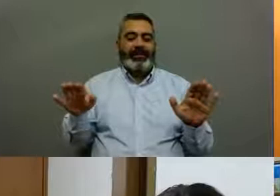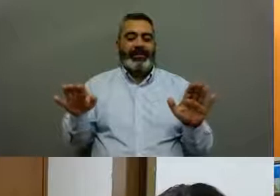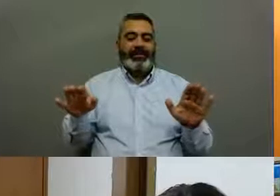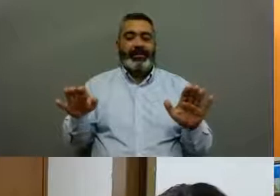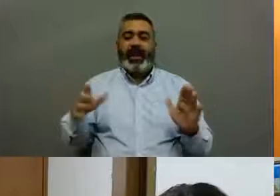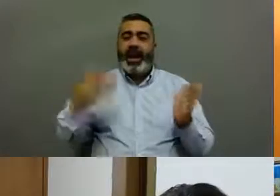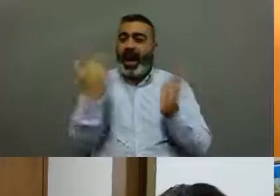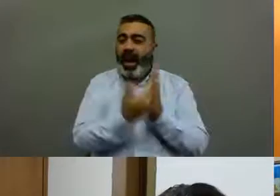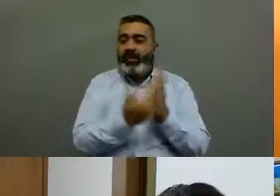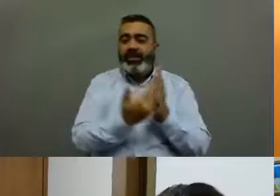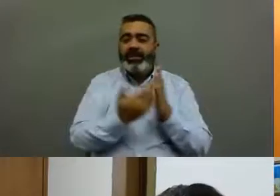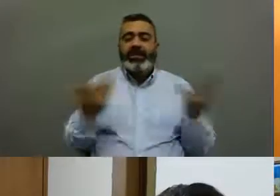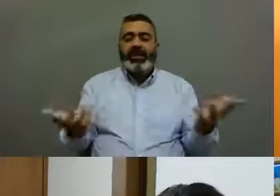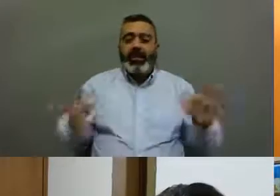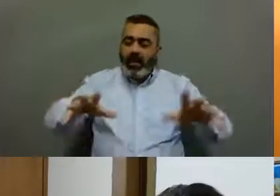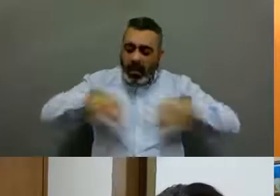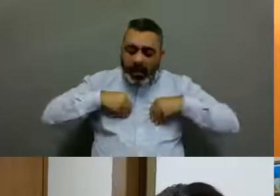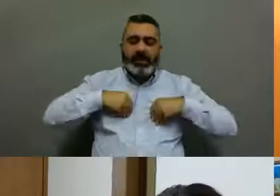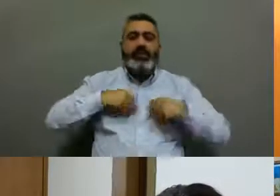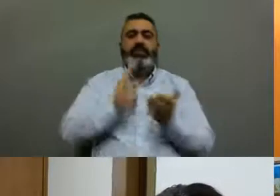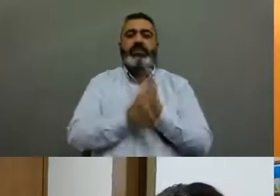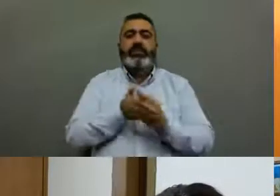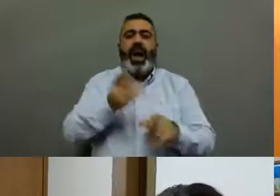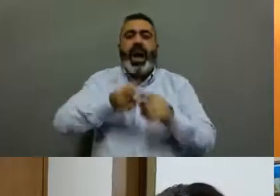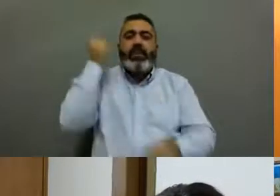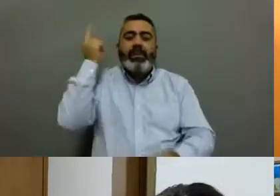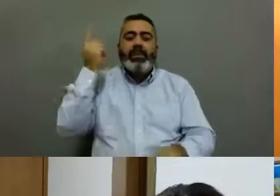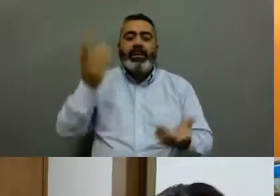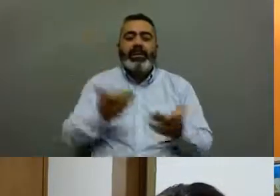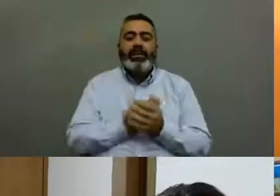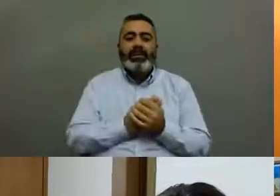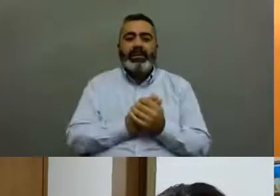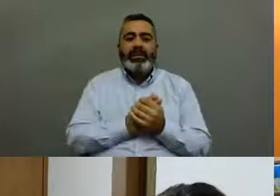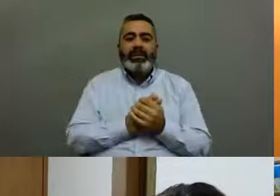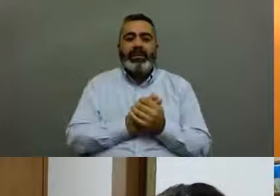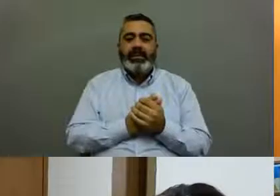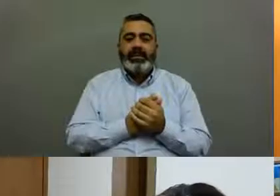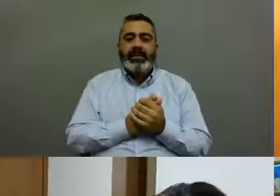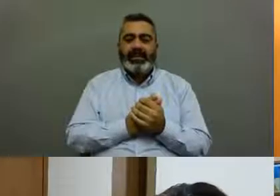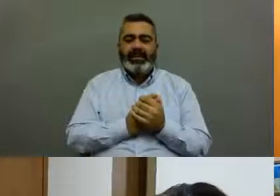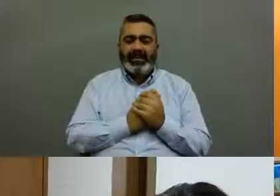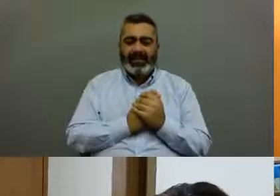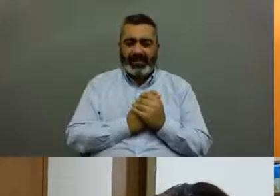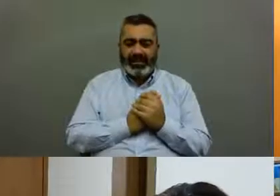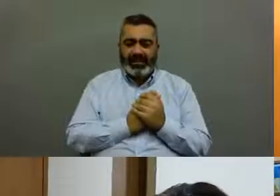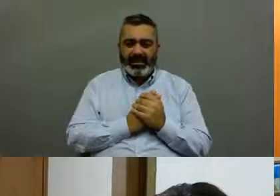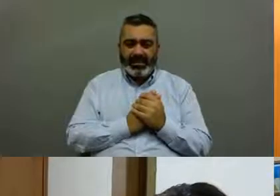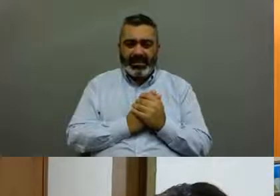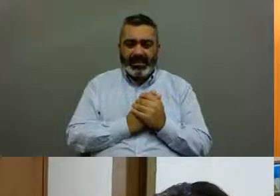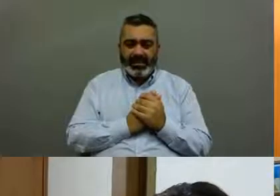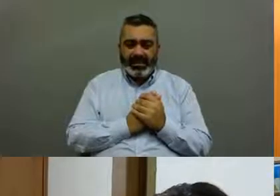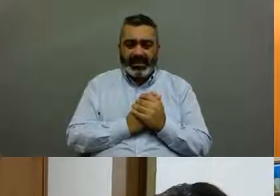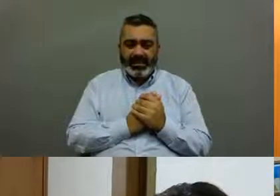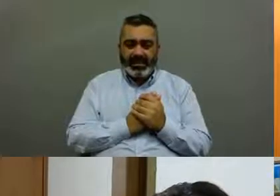αποδεχτούμε, γιατί είναι τόσο απλά και πολλές φορές εμείς... The word disabled means